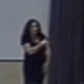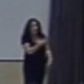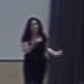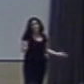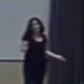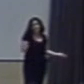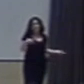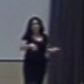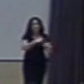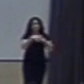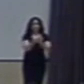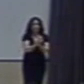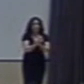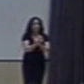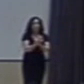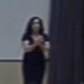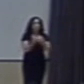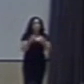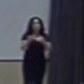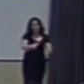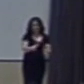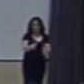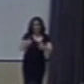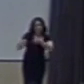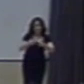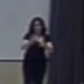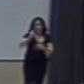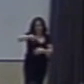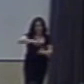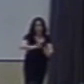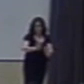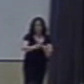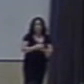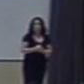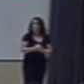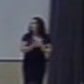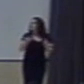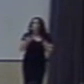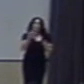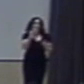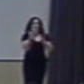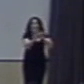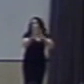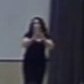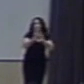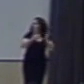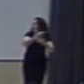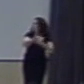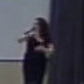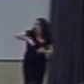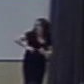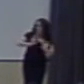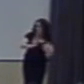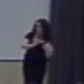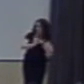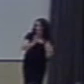Jo crec que les coses van per aquí una mica, no? Però quan parlem del periodisme i ara mateix